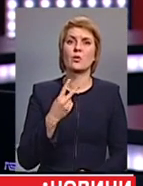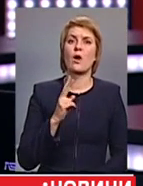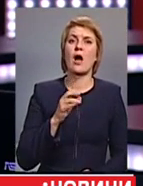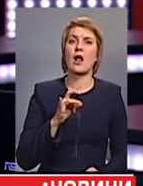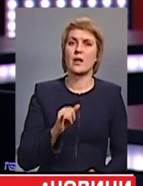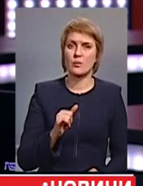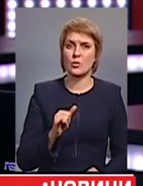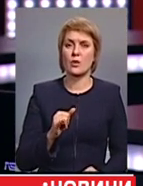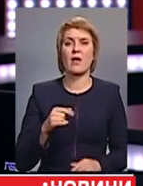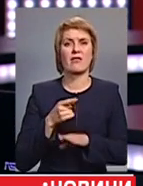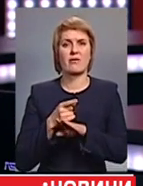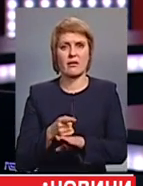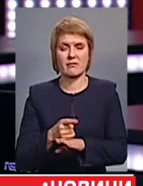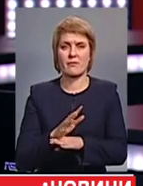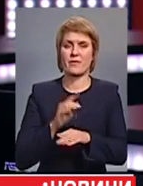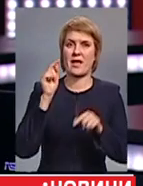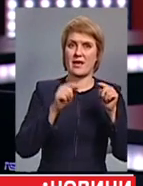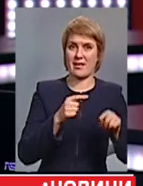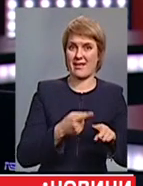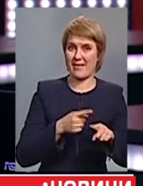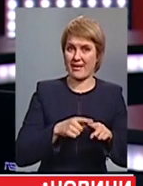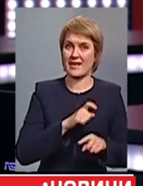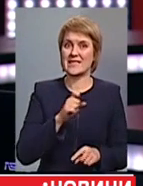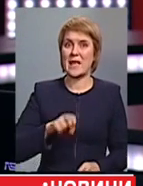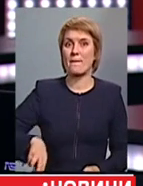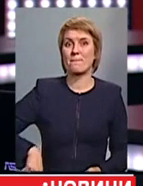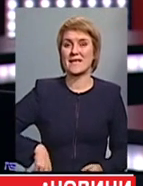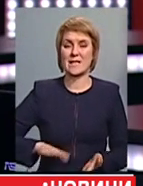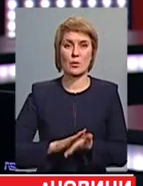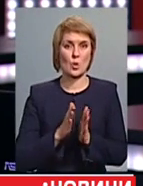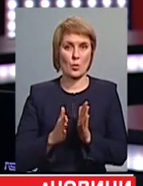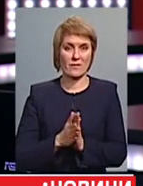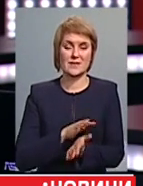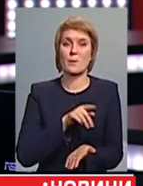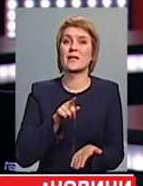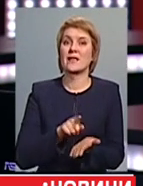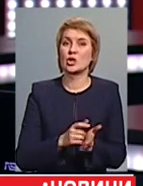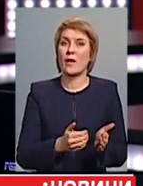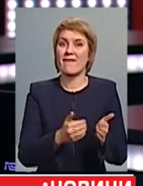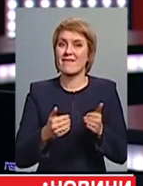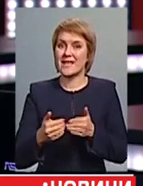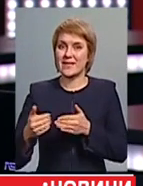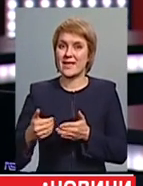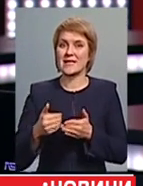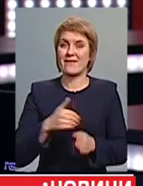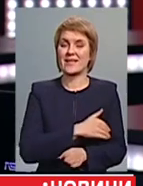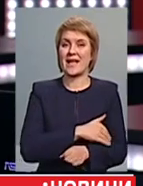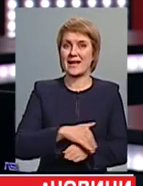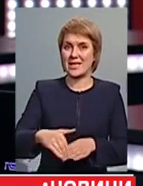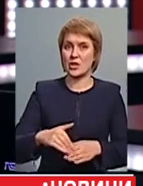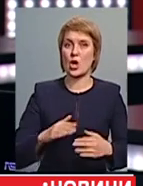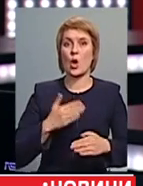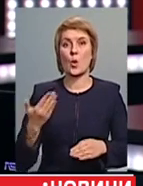гради, які за мінськими домовленостями належало відвести від лінії розмежування. Про це повідомив речник адміністрації президента з питань АТО